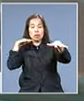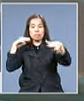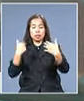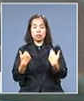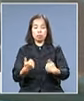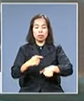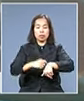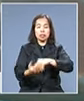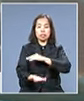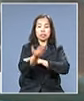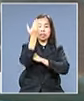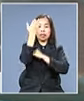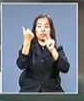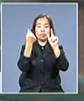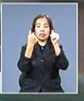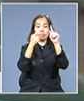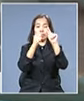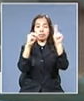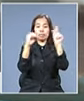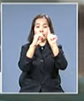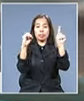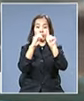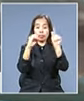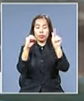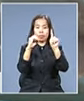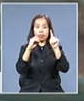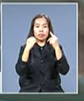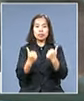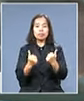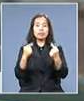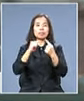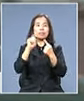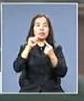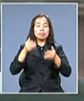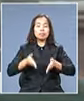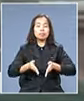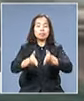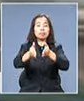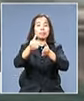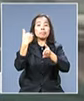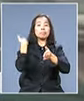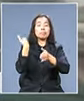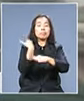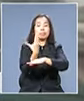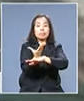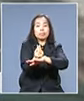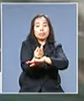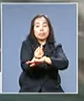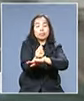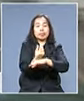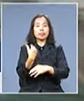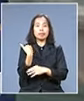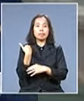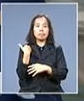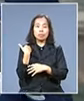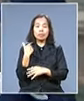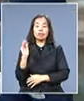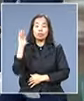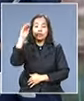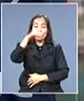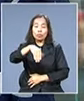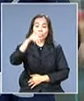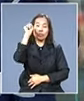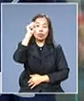ครับท่านที่จะข้ามแยกไปทางเพชรเกษมนะครับเพชรบุรีนะครับท่านก็จะต้องมีการจราจรที่อึดอัดหน่อยทางลงทางด่วนทางยมราชนะครับยังลง